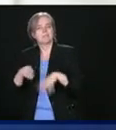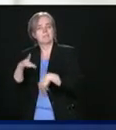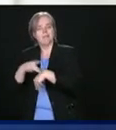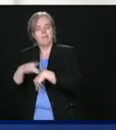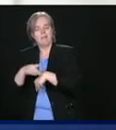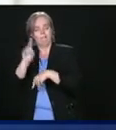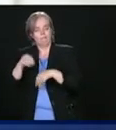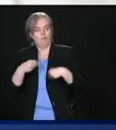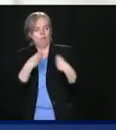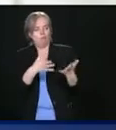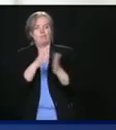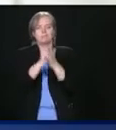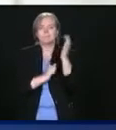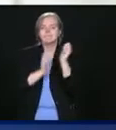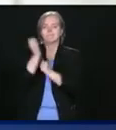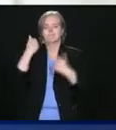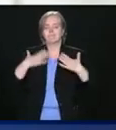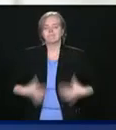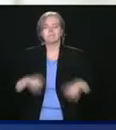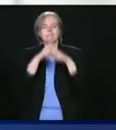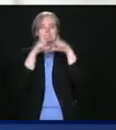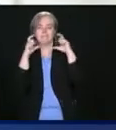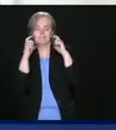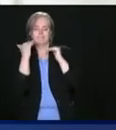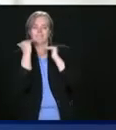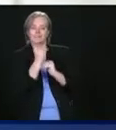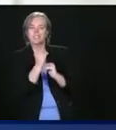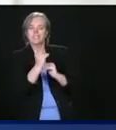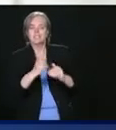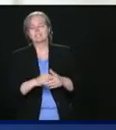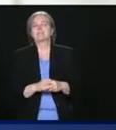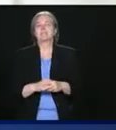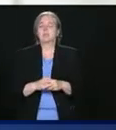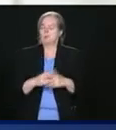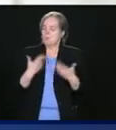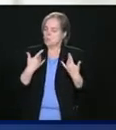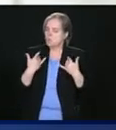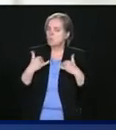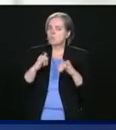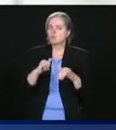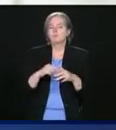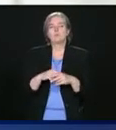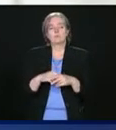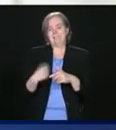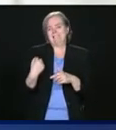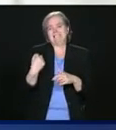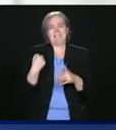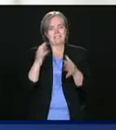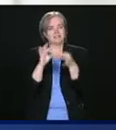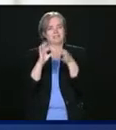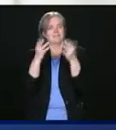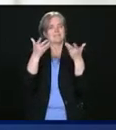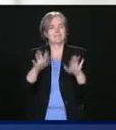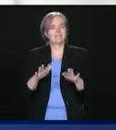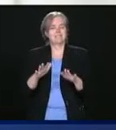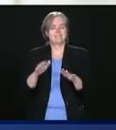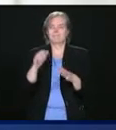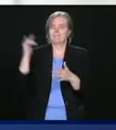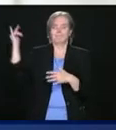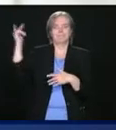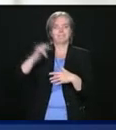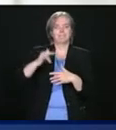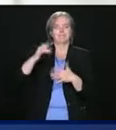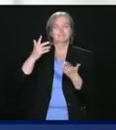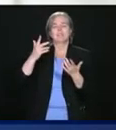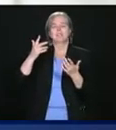les Canadiens en sécurité sont protégés de la bonne façon. Les efforts continuent. Je vous ai dit qu'il y a deux avions